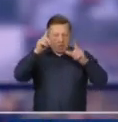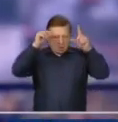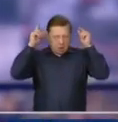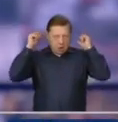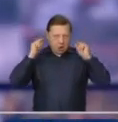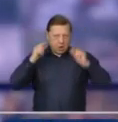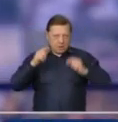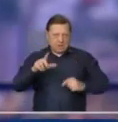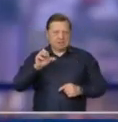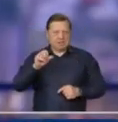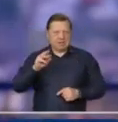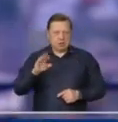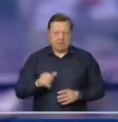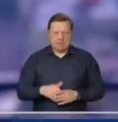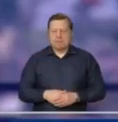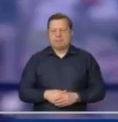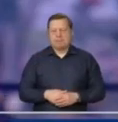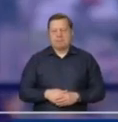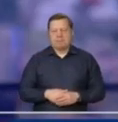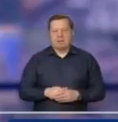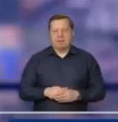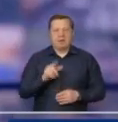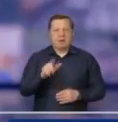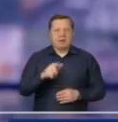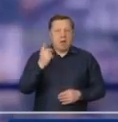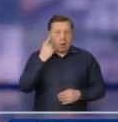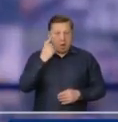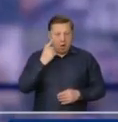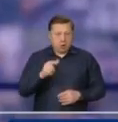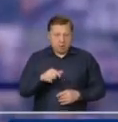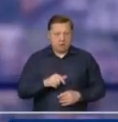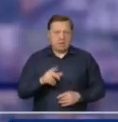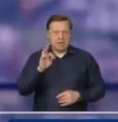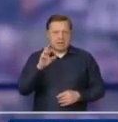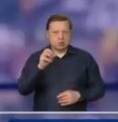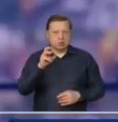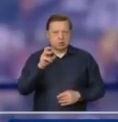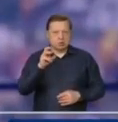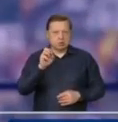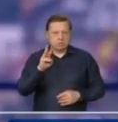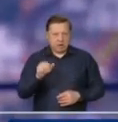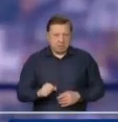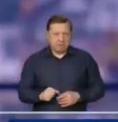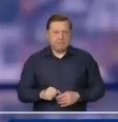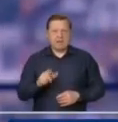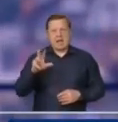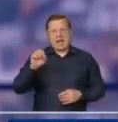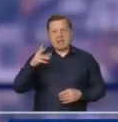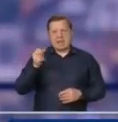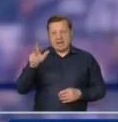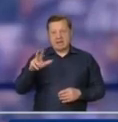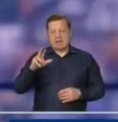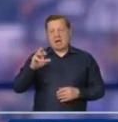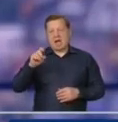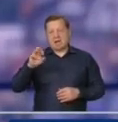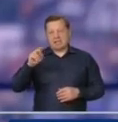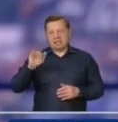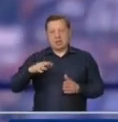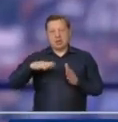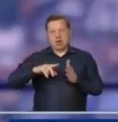Po kolorze ten czubek może określić, kiedy najmądrzejszy ptak żeruje. Pan Henryk Halecki z Dolnego Śląska zna